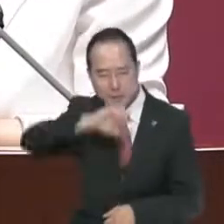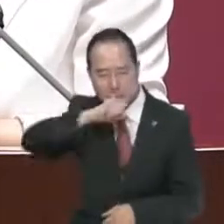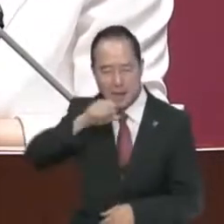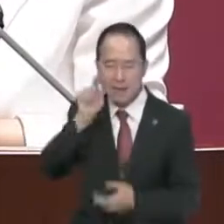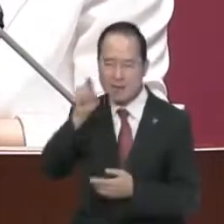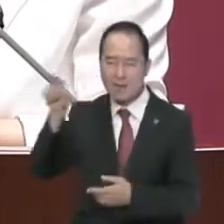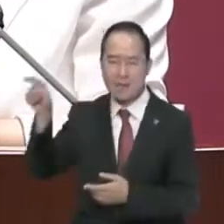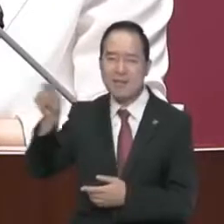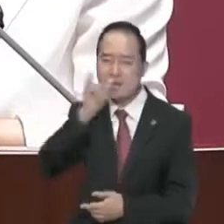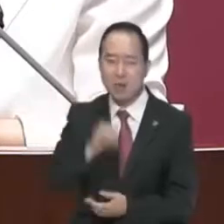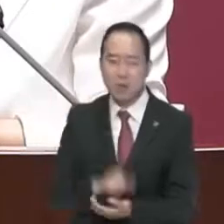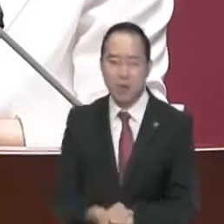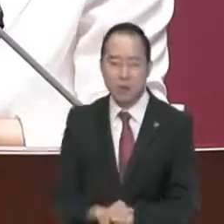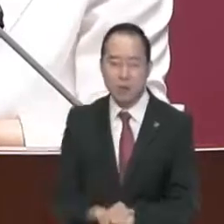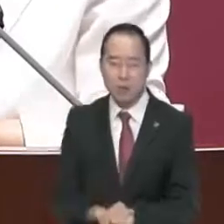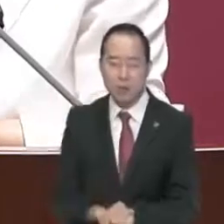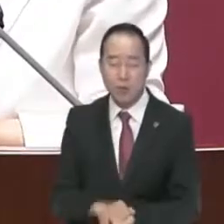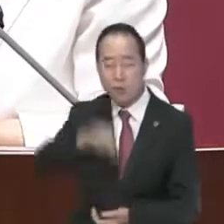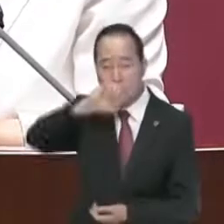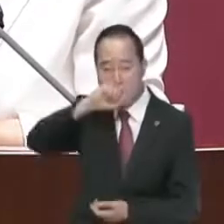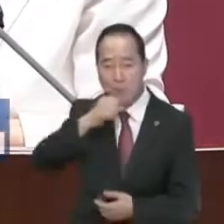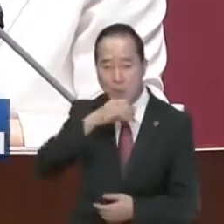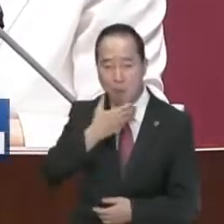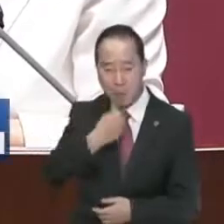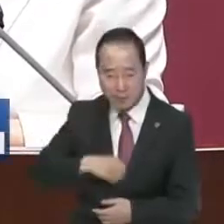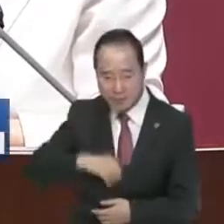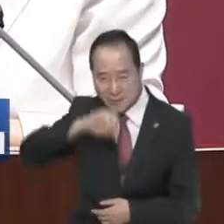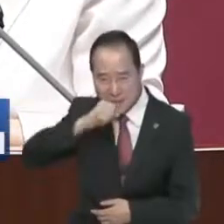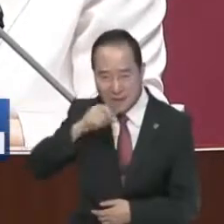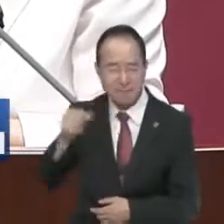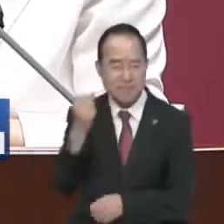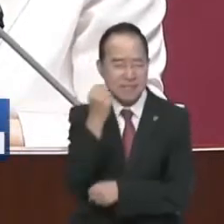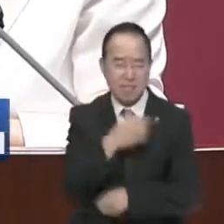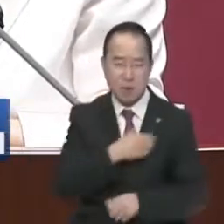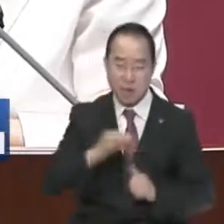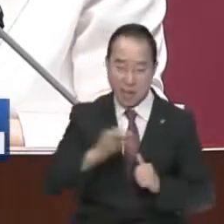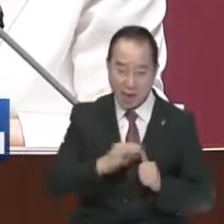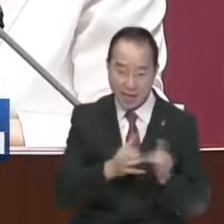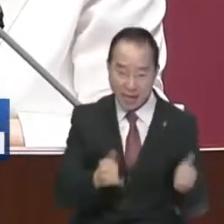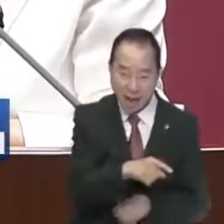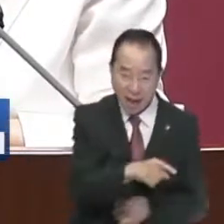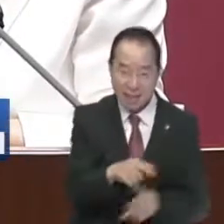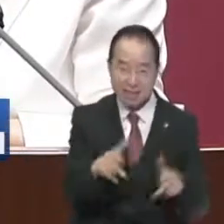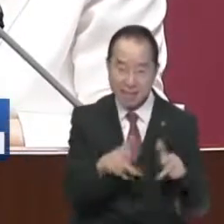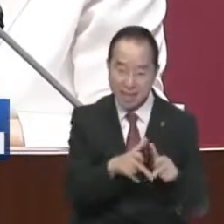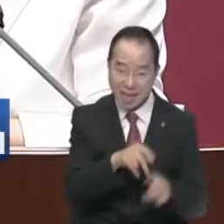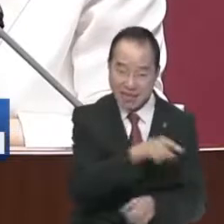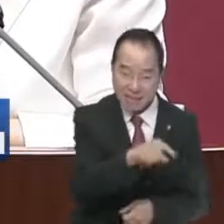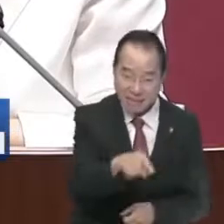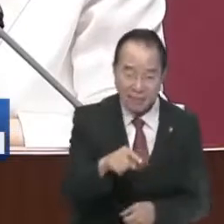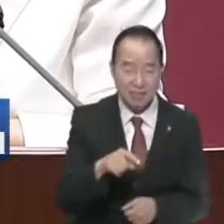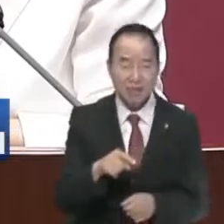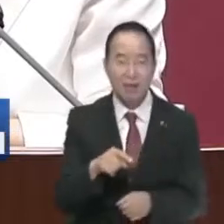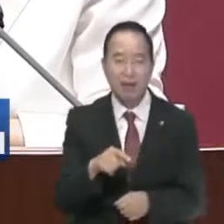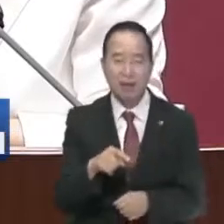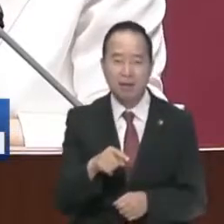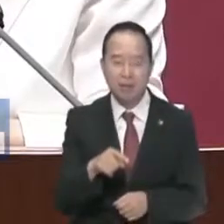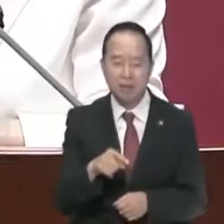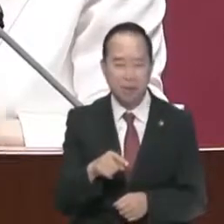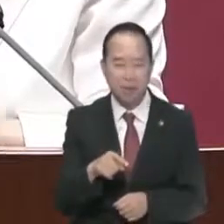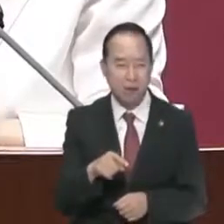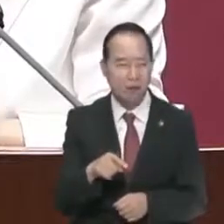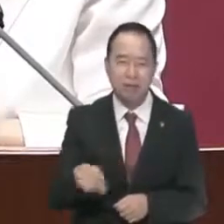들어있죠. 그 복지 예산은 이제 기초생보자들을 비롯해서 장애인 등등 이 복지